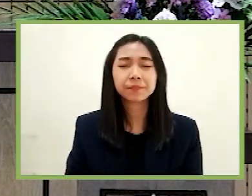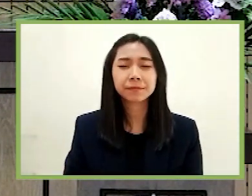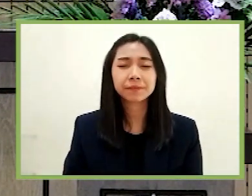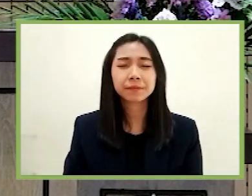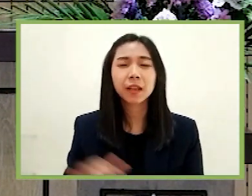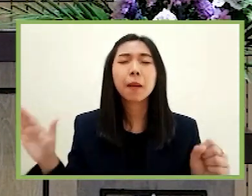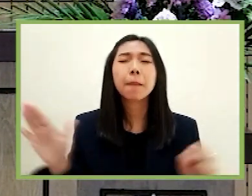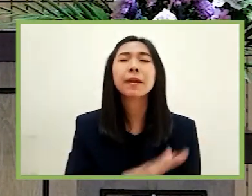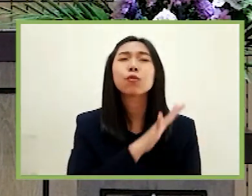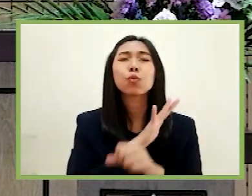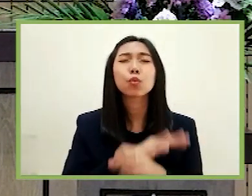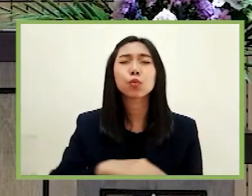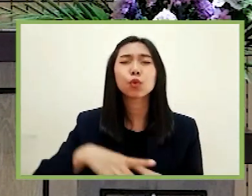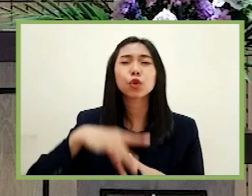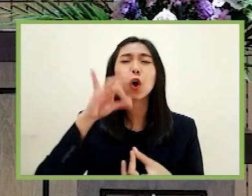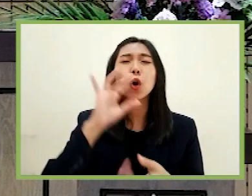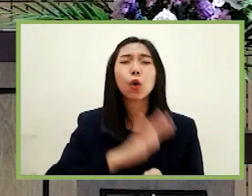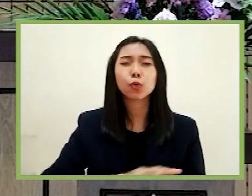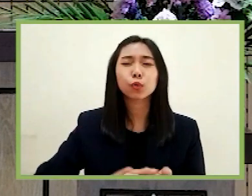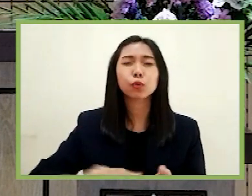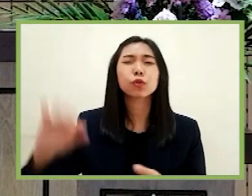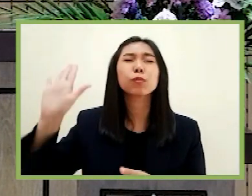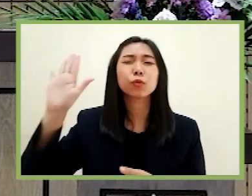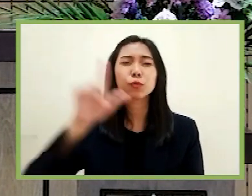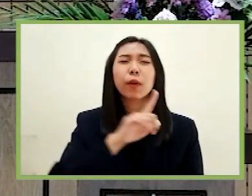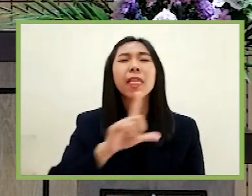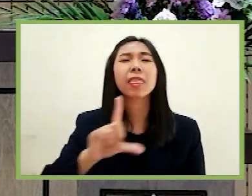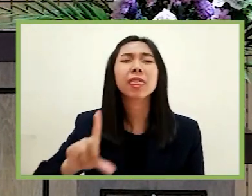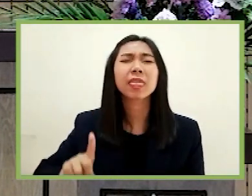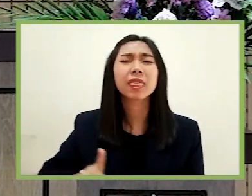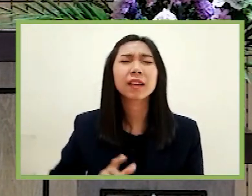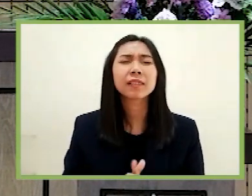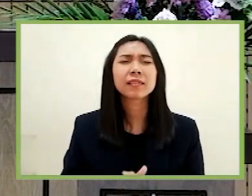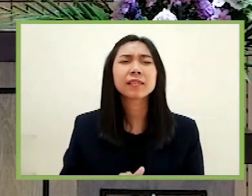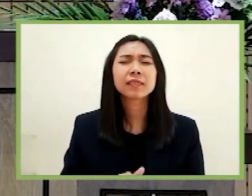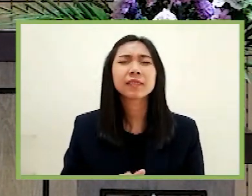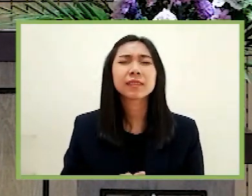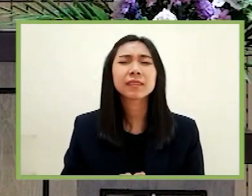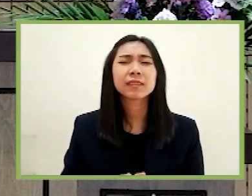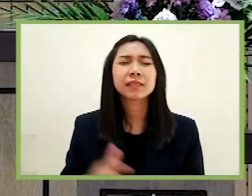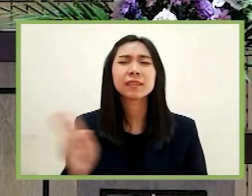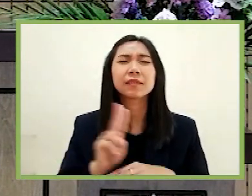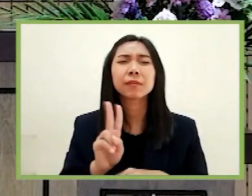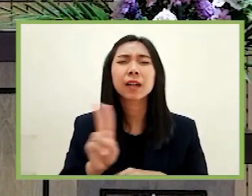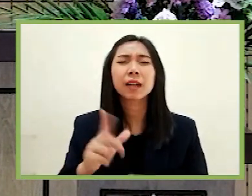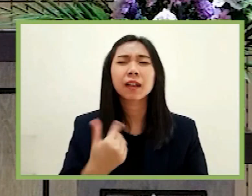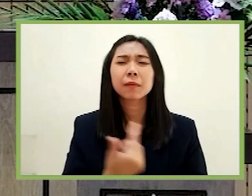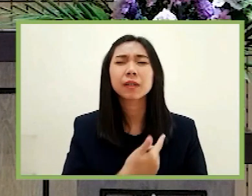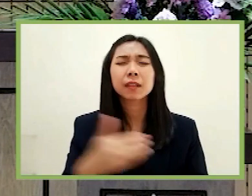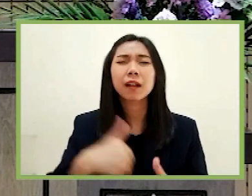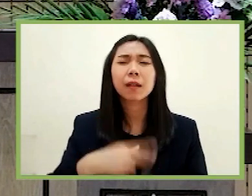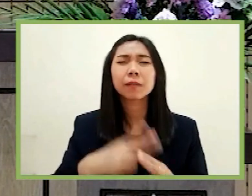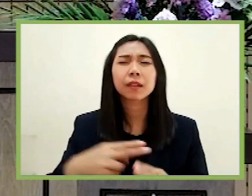penuhi kami dengan roh kudus-mu ya Tuhan perlengkapi kami di dalam